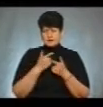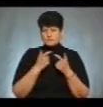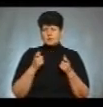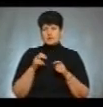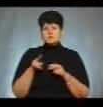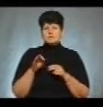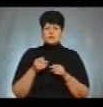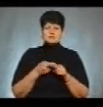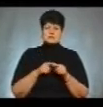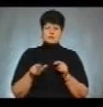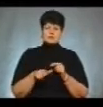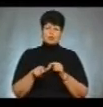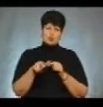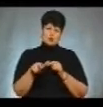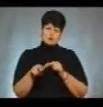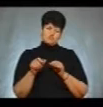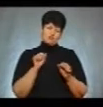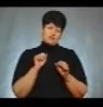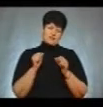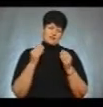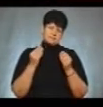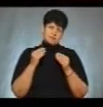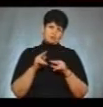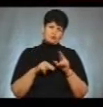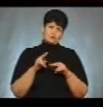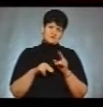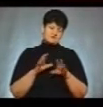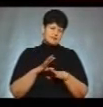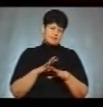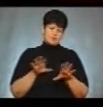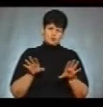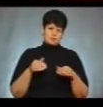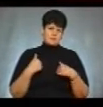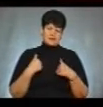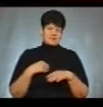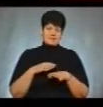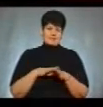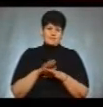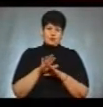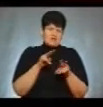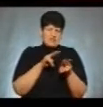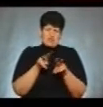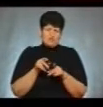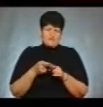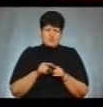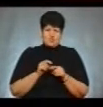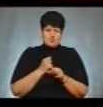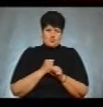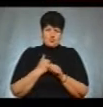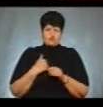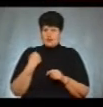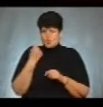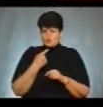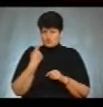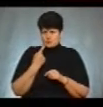по даній дорозі в управлінні капітального будівництва не було, тому що ми її не виконували і не контролювали цю роботу. Я